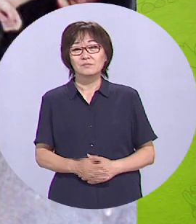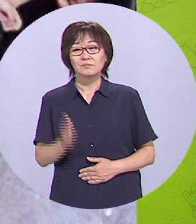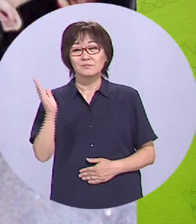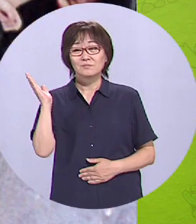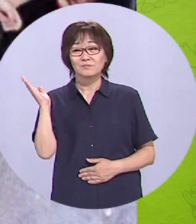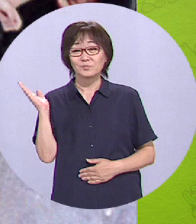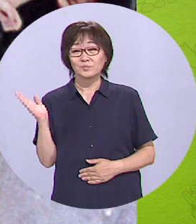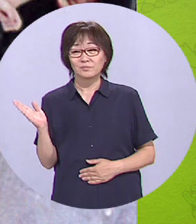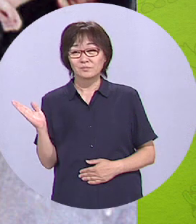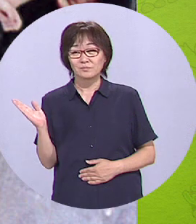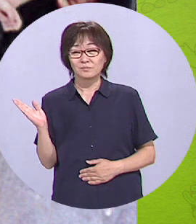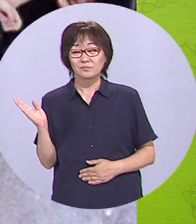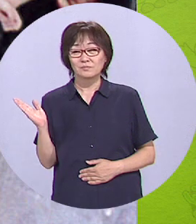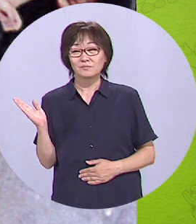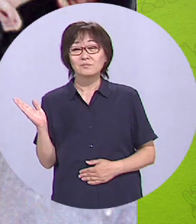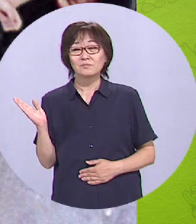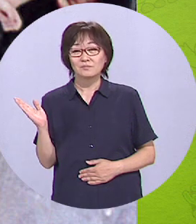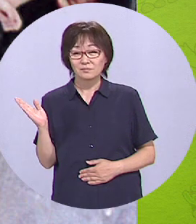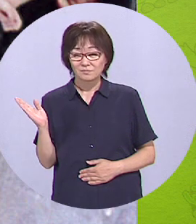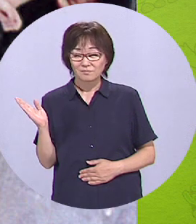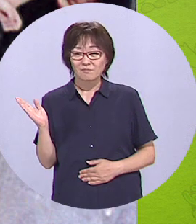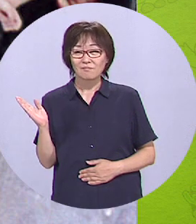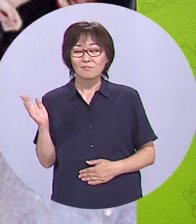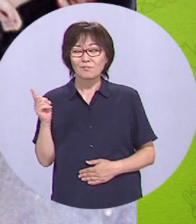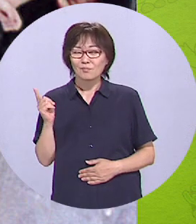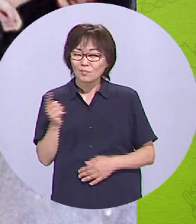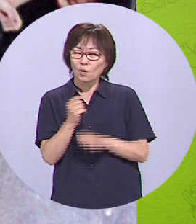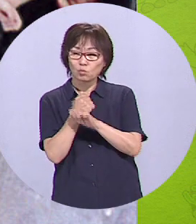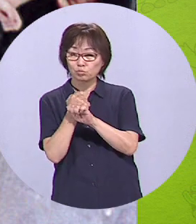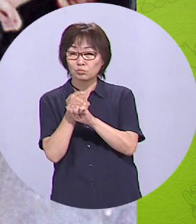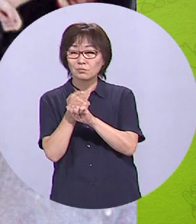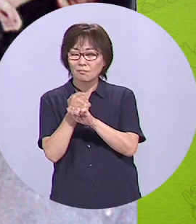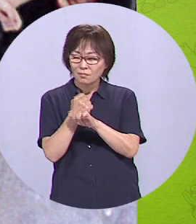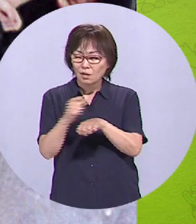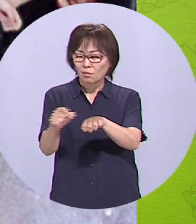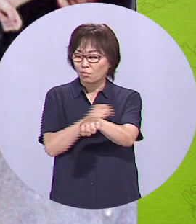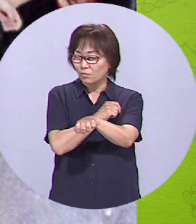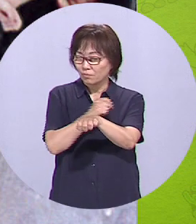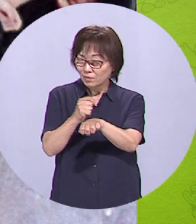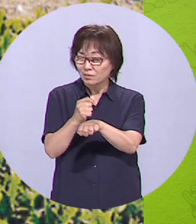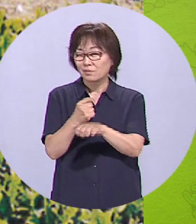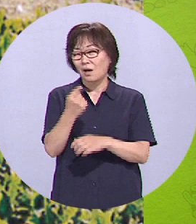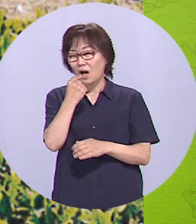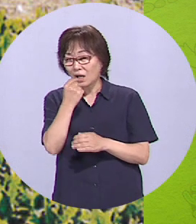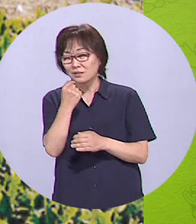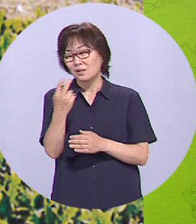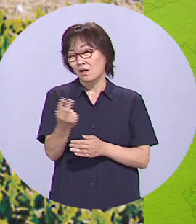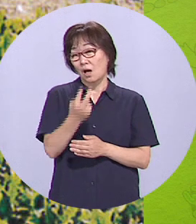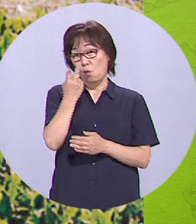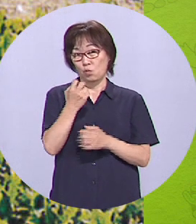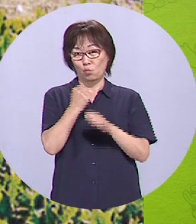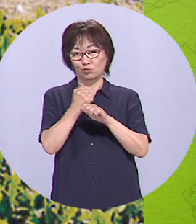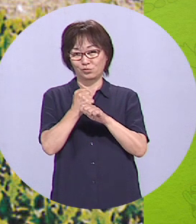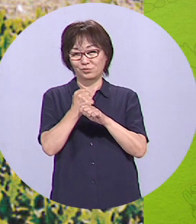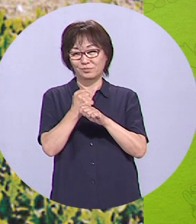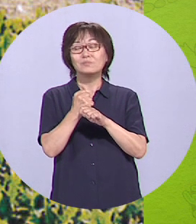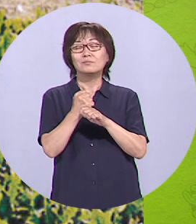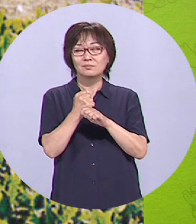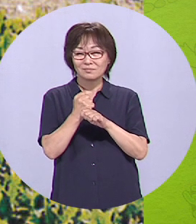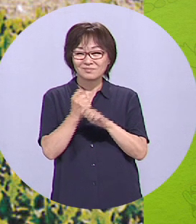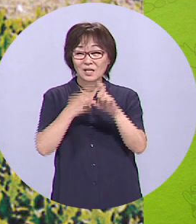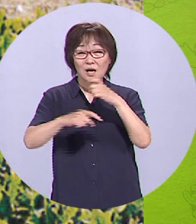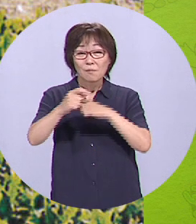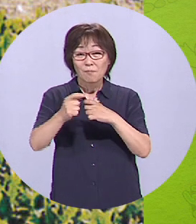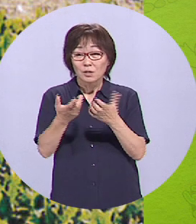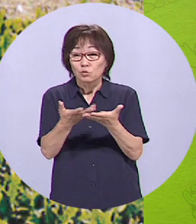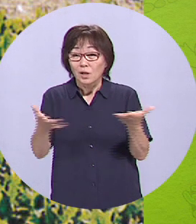狭山茶は狭山火入れを行うことによって独特な香りと味わいを出しています。また増田園